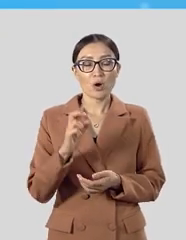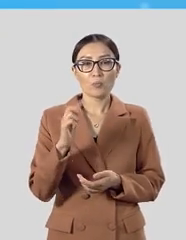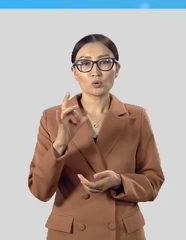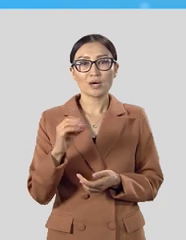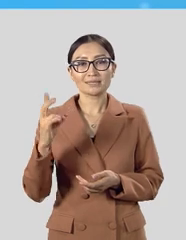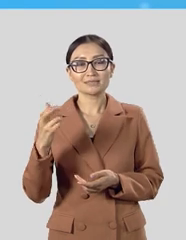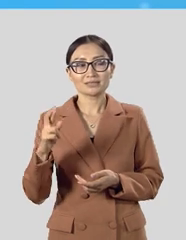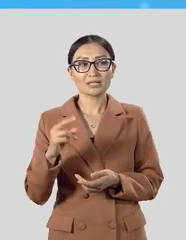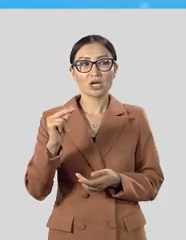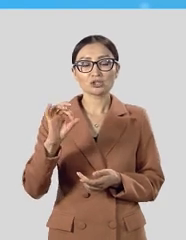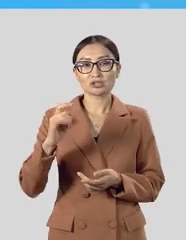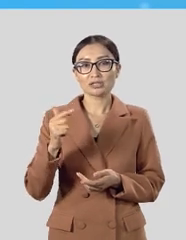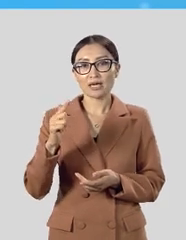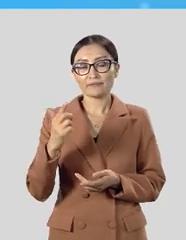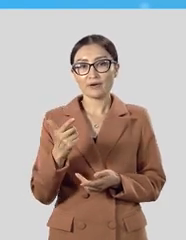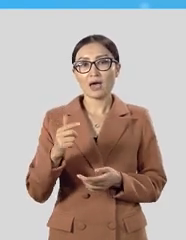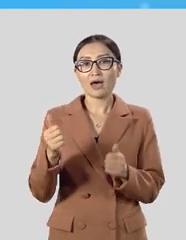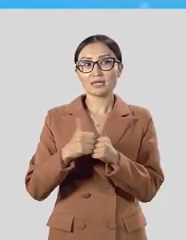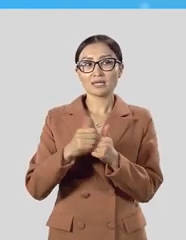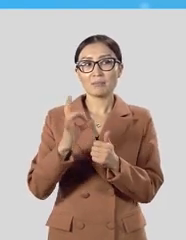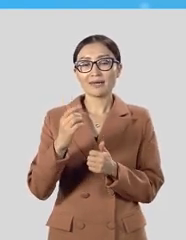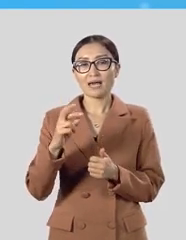Брюхоресничный червь рядом с ряской.